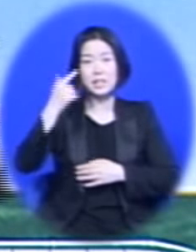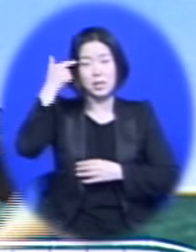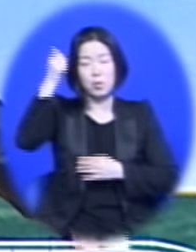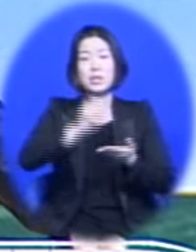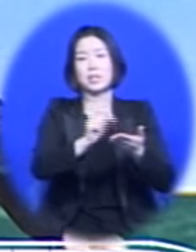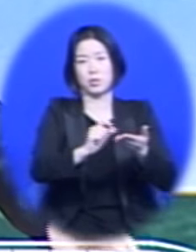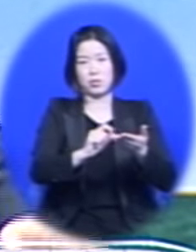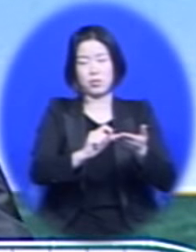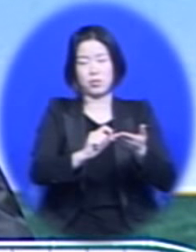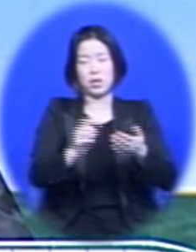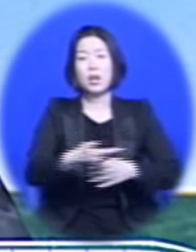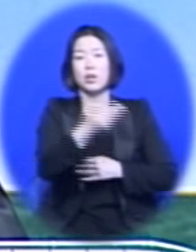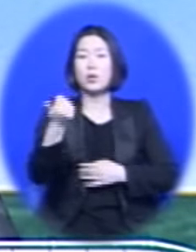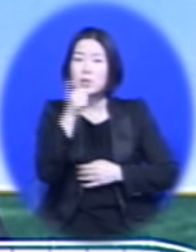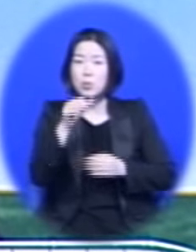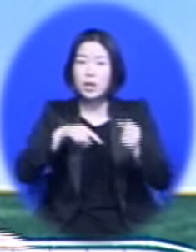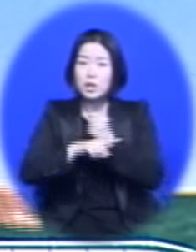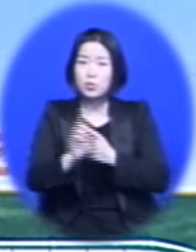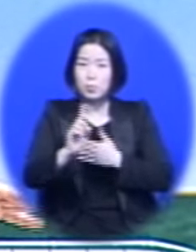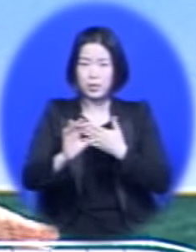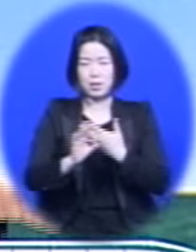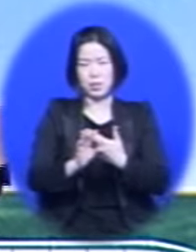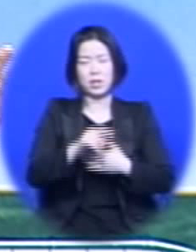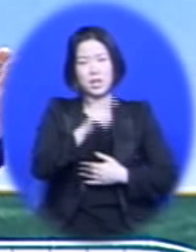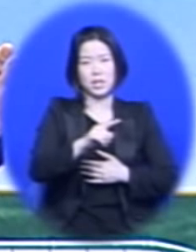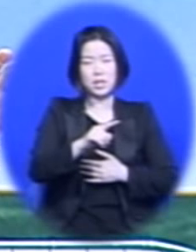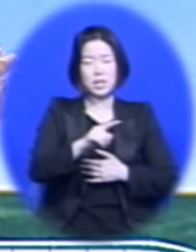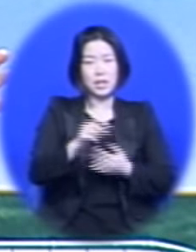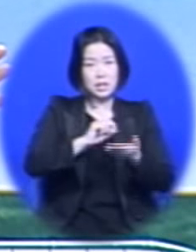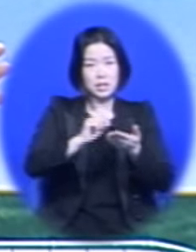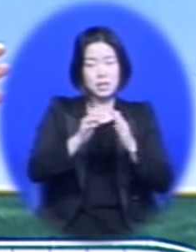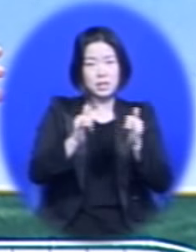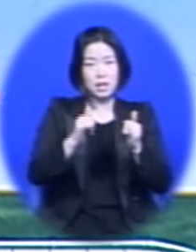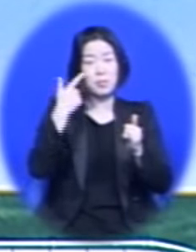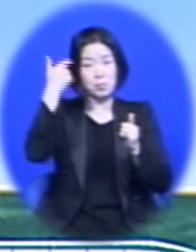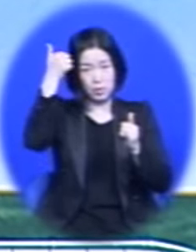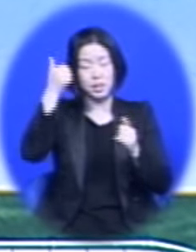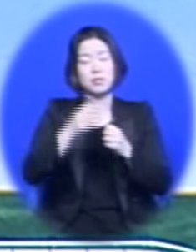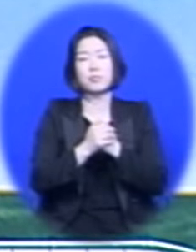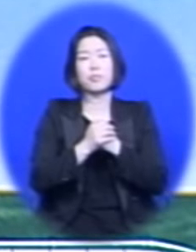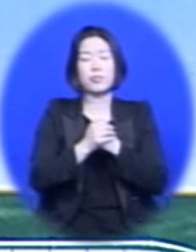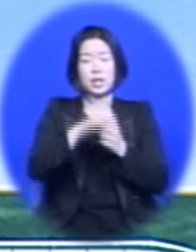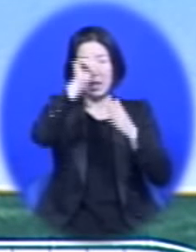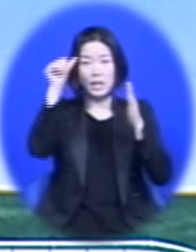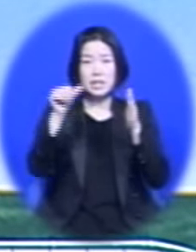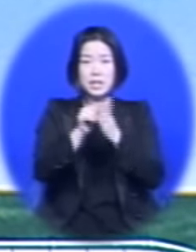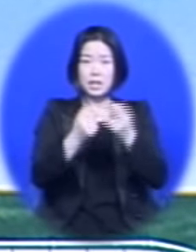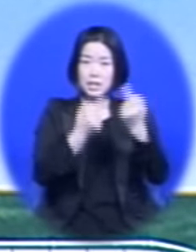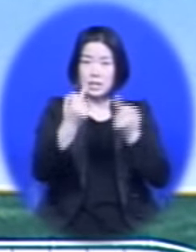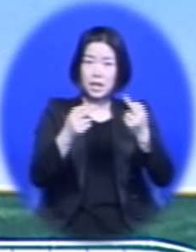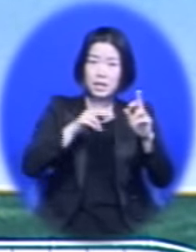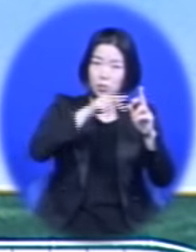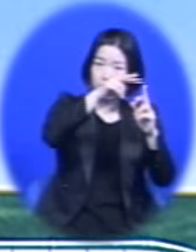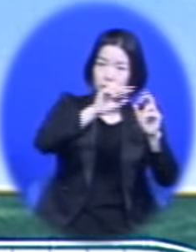여러분에게 이 책을 소개해 드리는 이유는 이 저자인 이진희 목사님께서 인생은 산을 오르는 것이